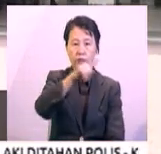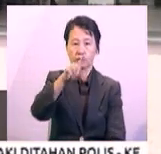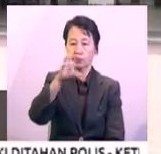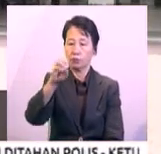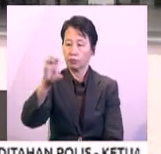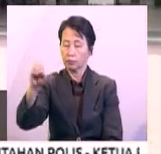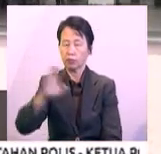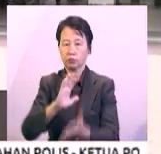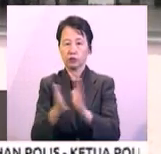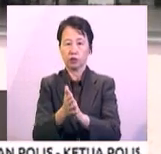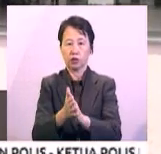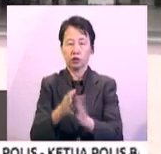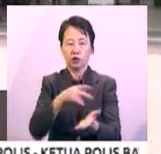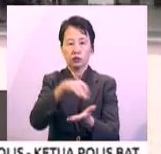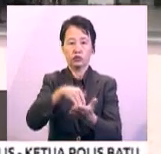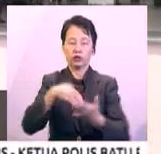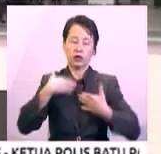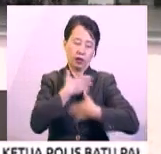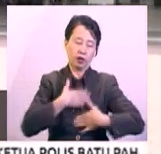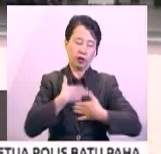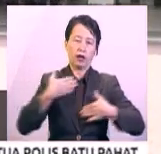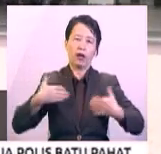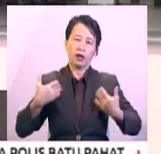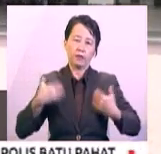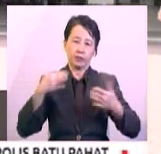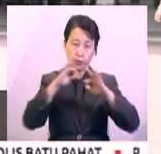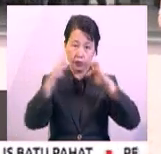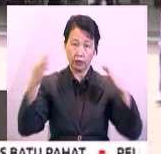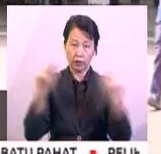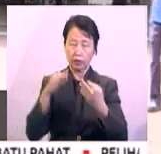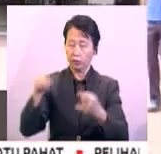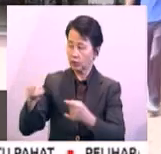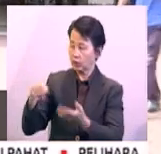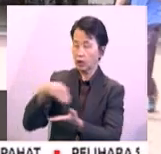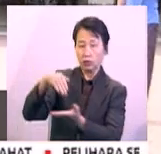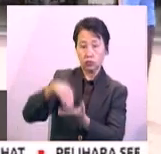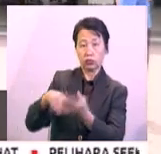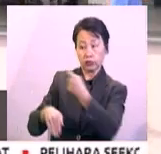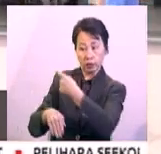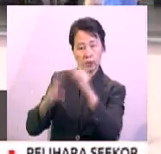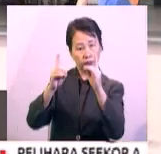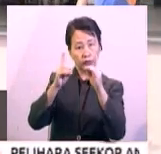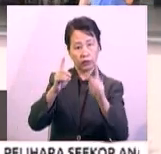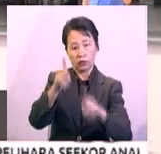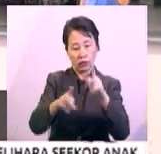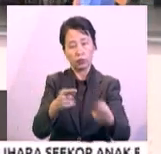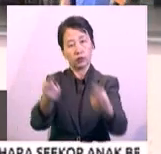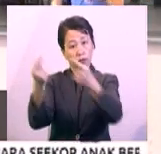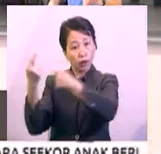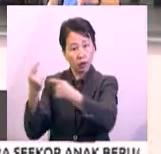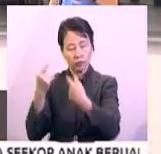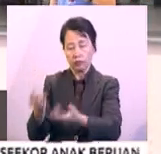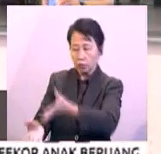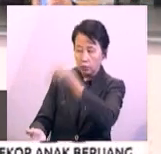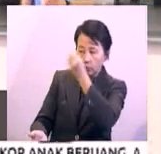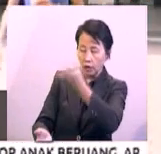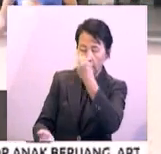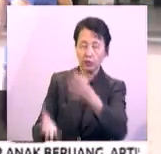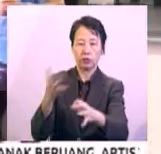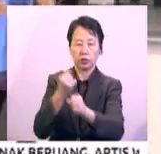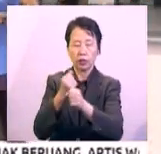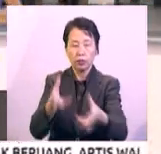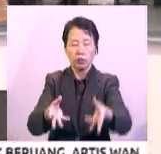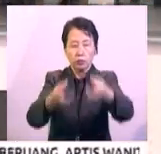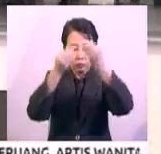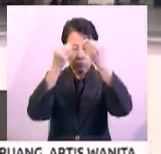menjadi pusat keriangan keluarga, ia juga merupakan sebagai pusat pendidikan di mana pengunjung yang datang di sini boleh mempelajari dan mendapatkan